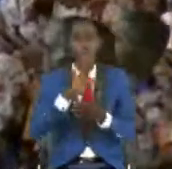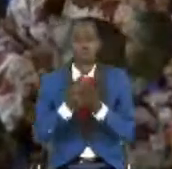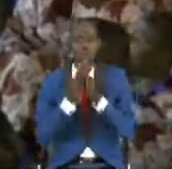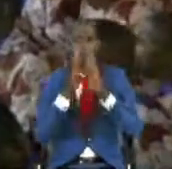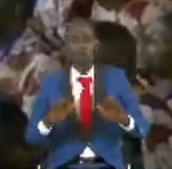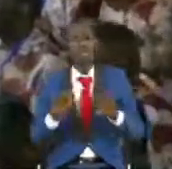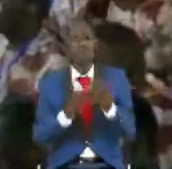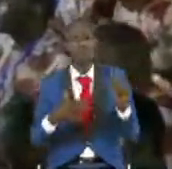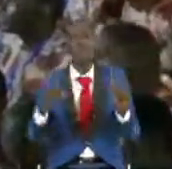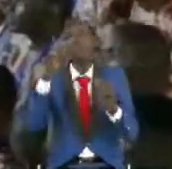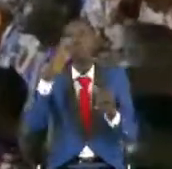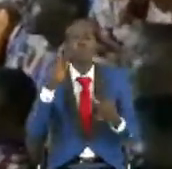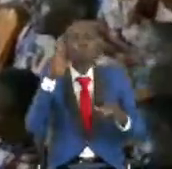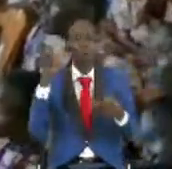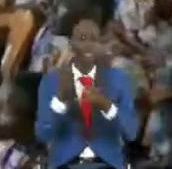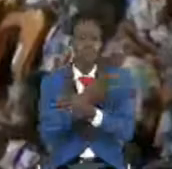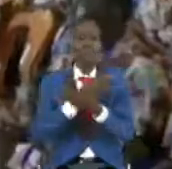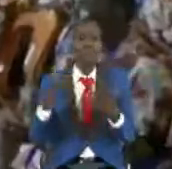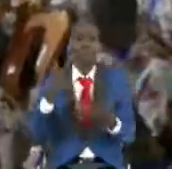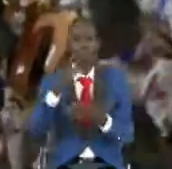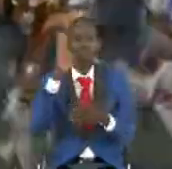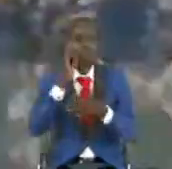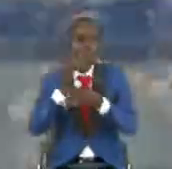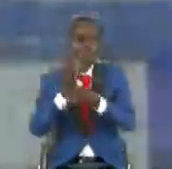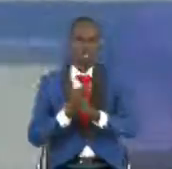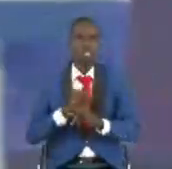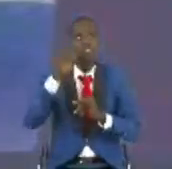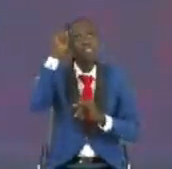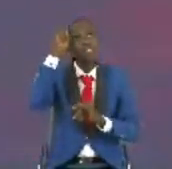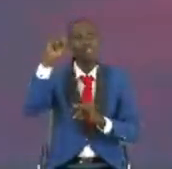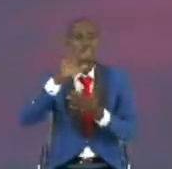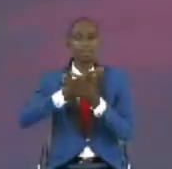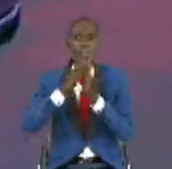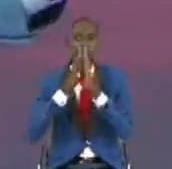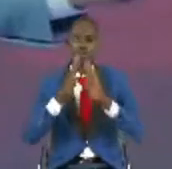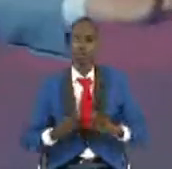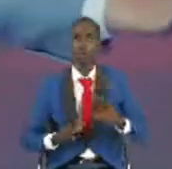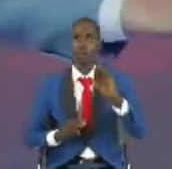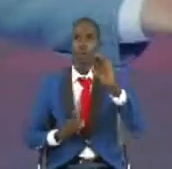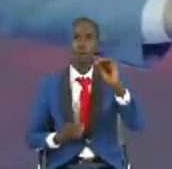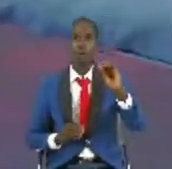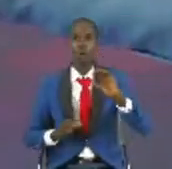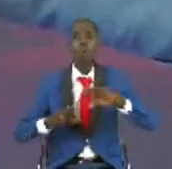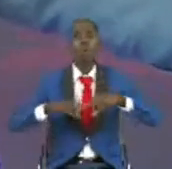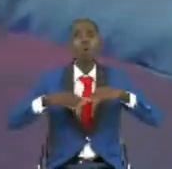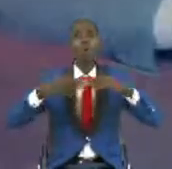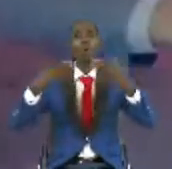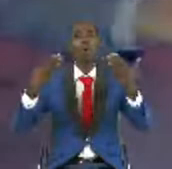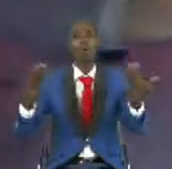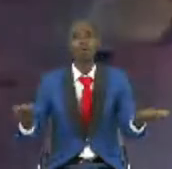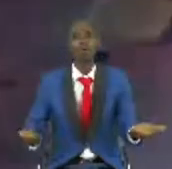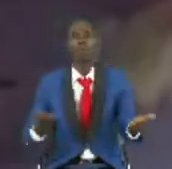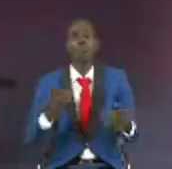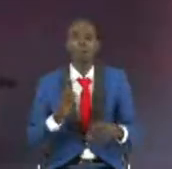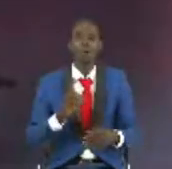tout ôter. Tu vas hériter sa paix. Oh, c'est ouvrir, s'ouvrir